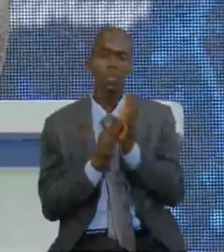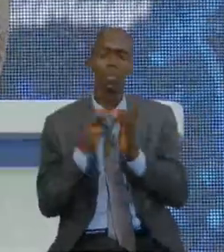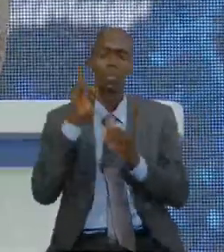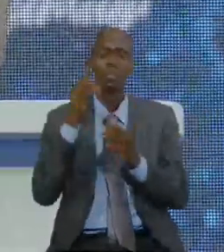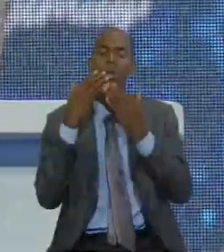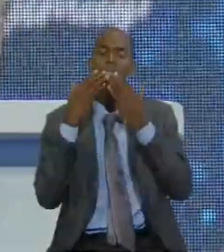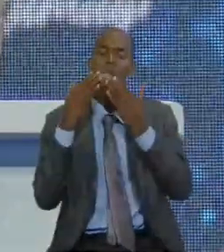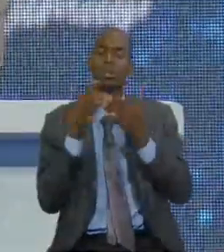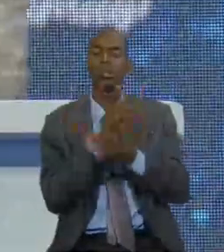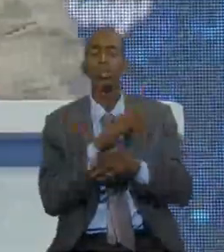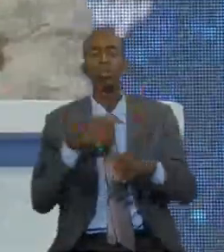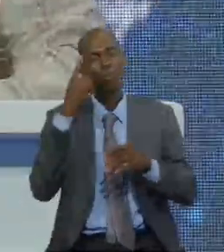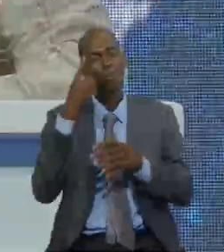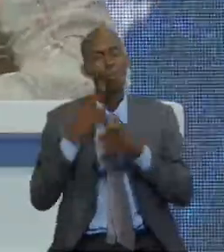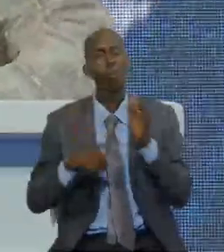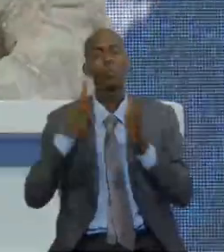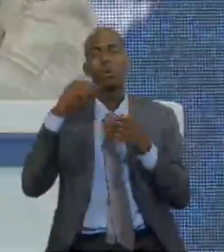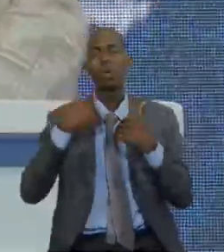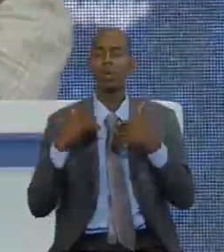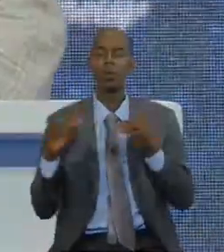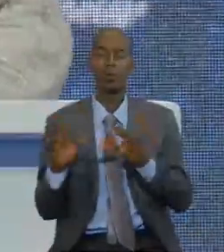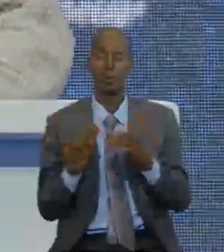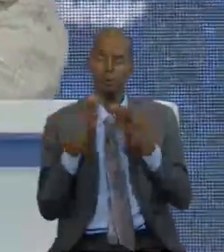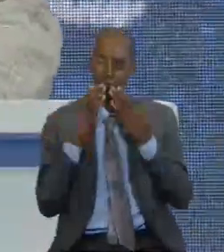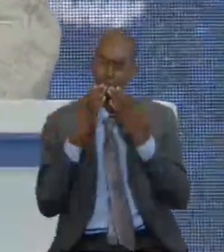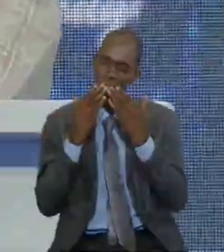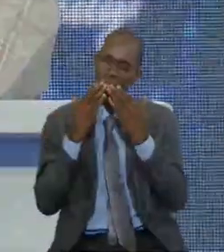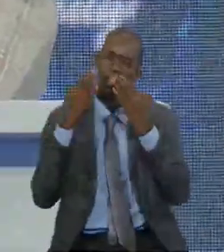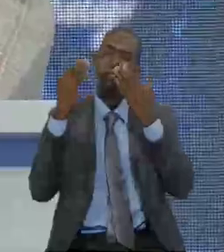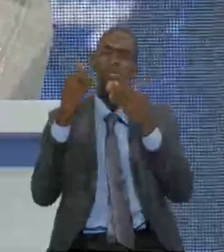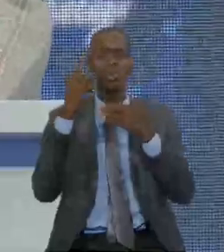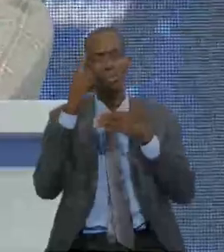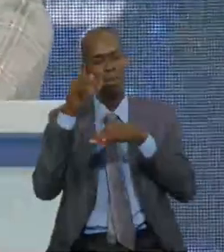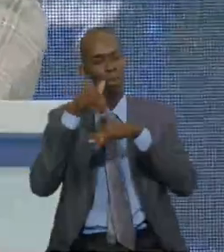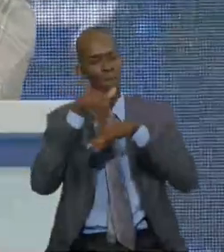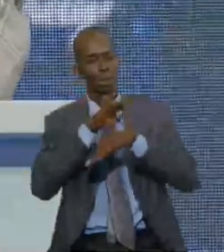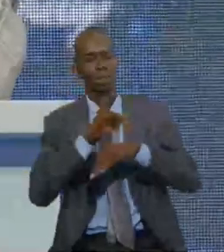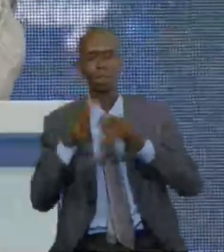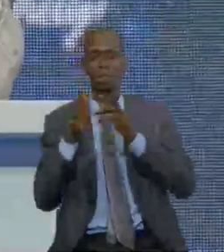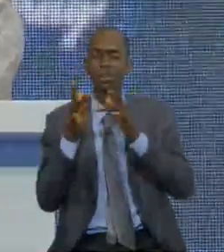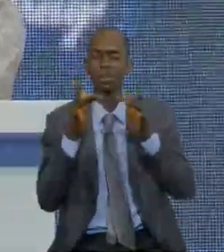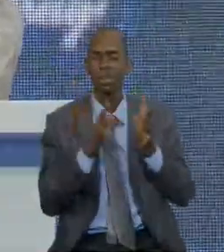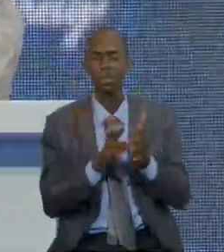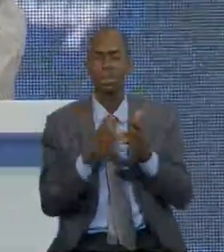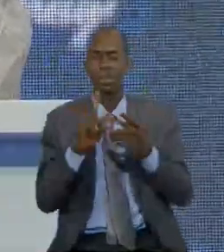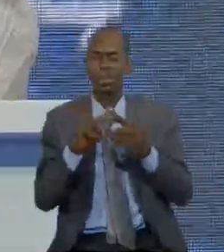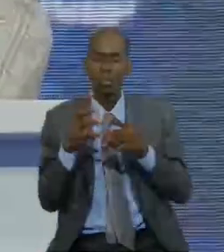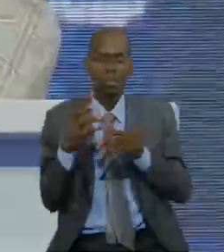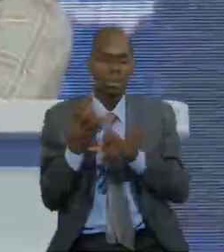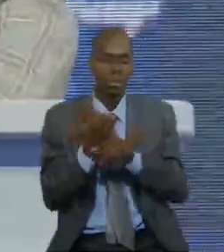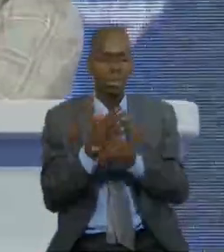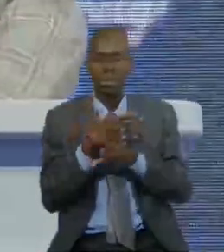merci Seigneur pour ce que tu as fait merci d'avoir envoyé Jésus